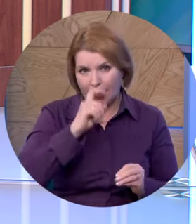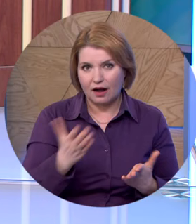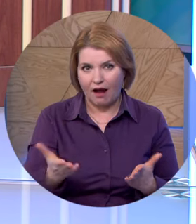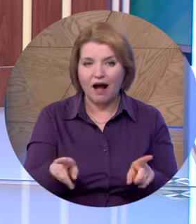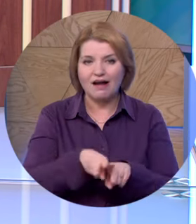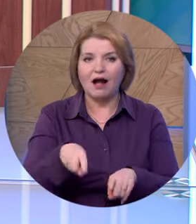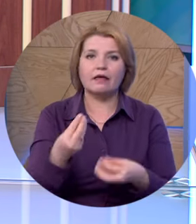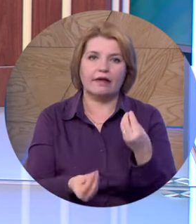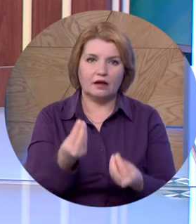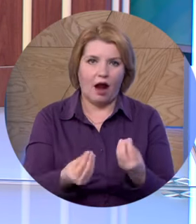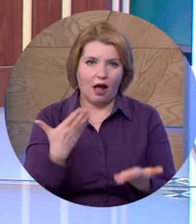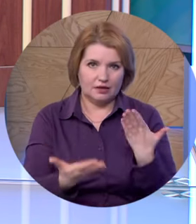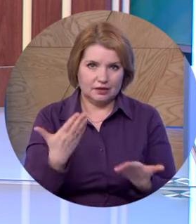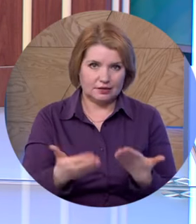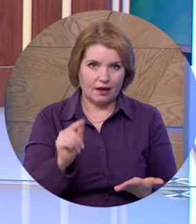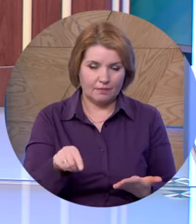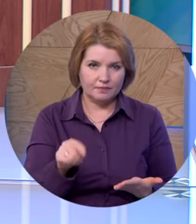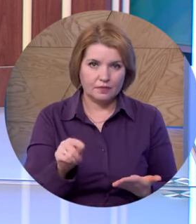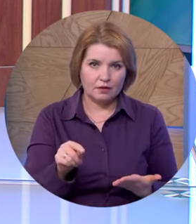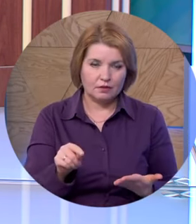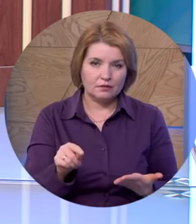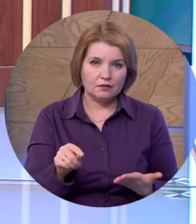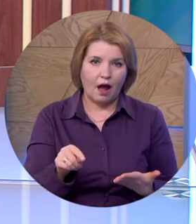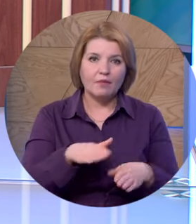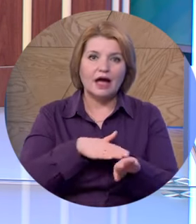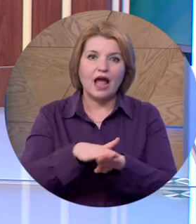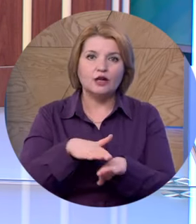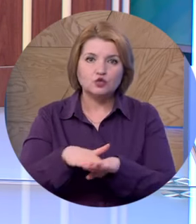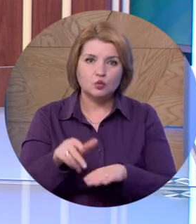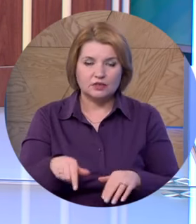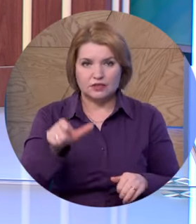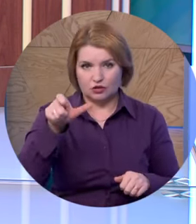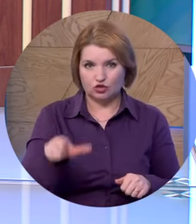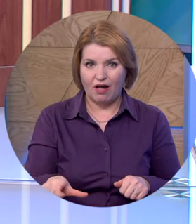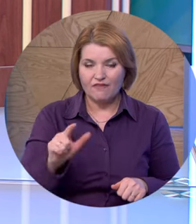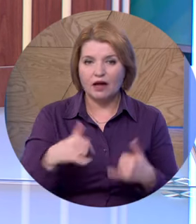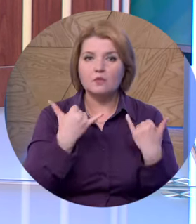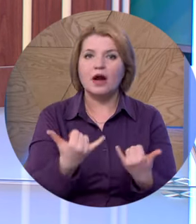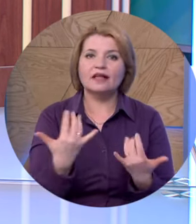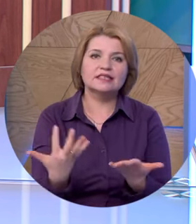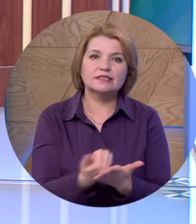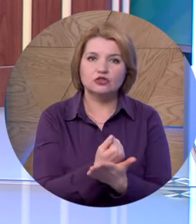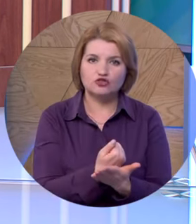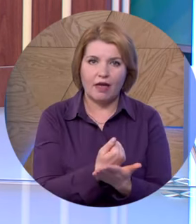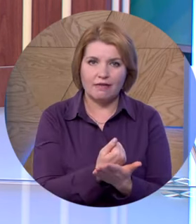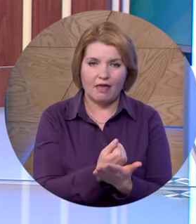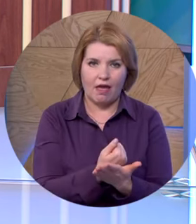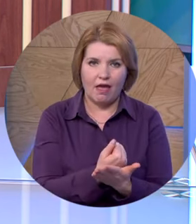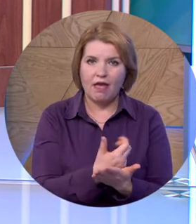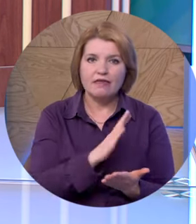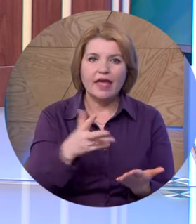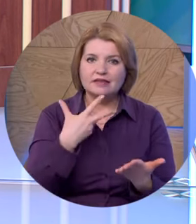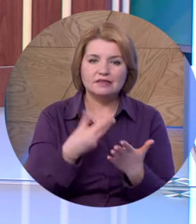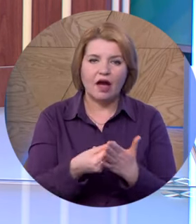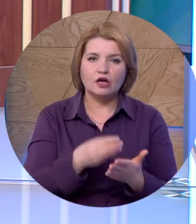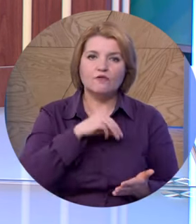игра, если она, да, если она реализуется человеком ради достижения не своих внутренних ценностей,